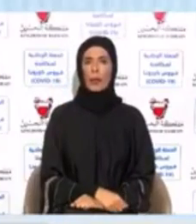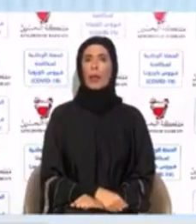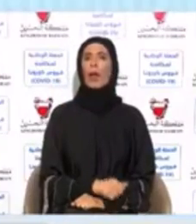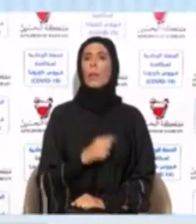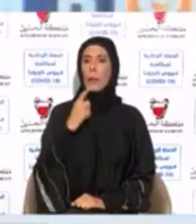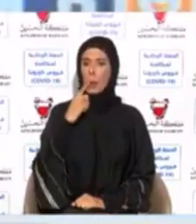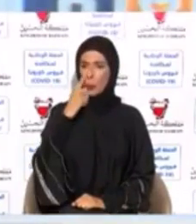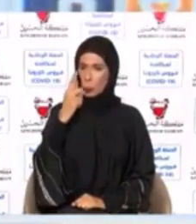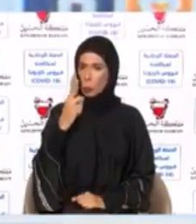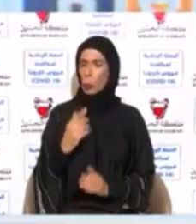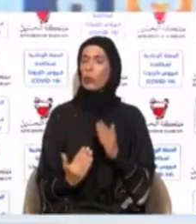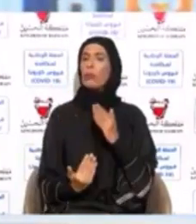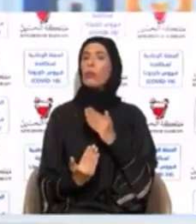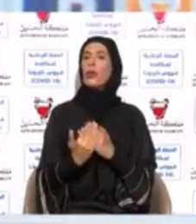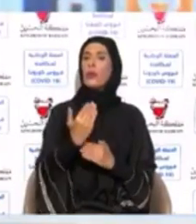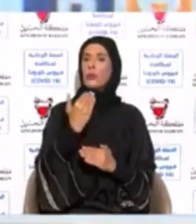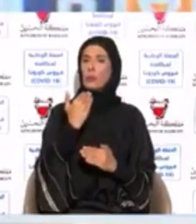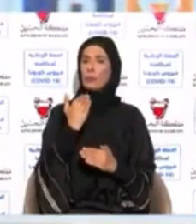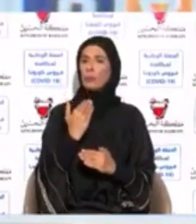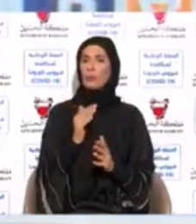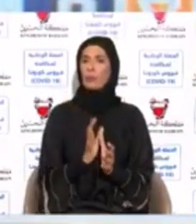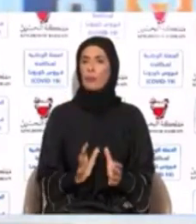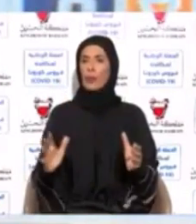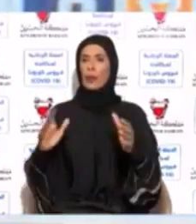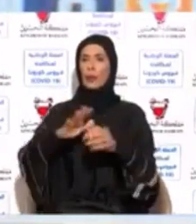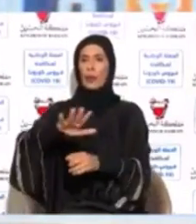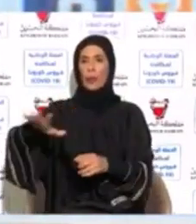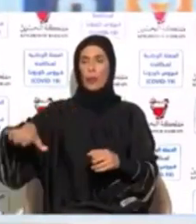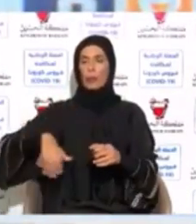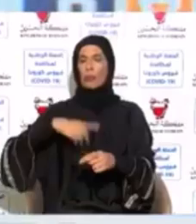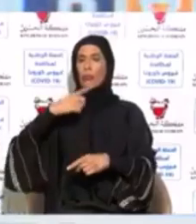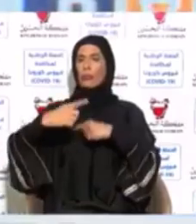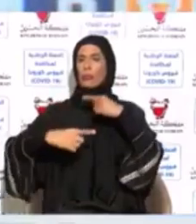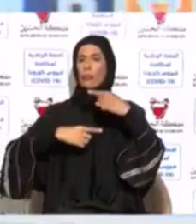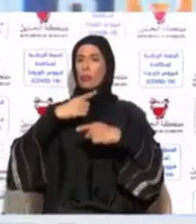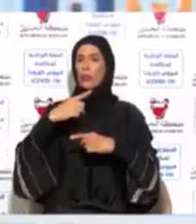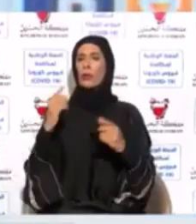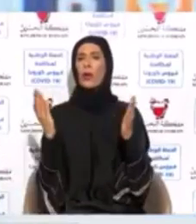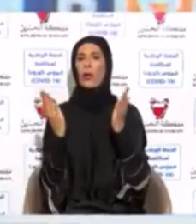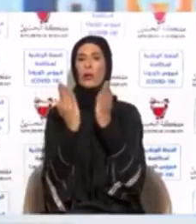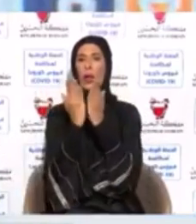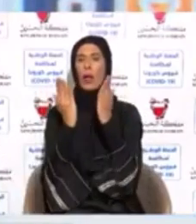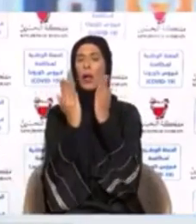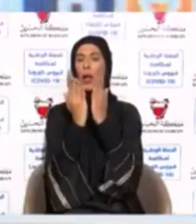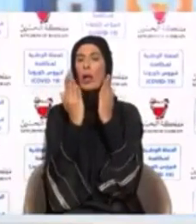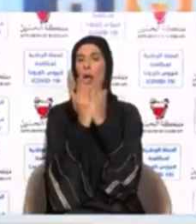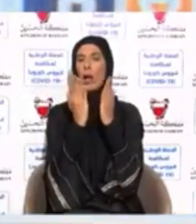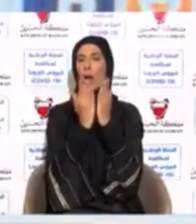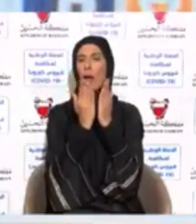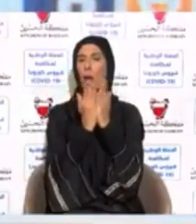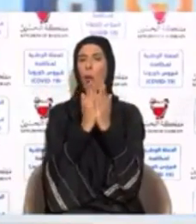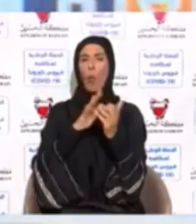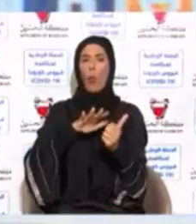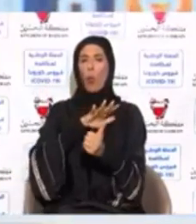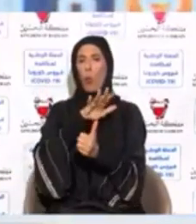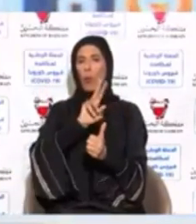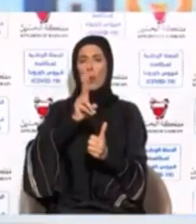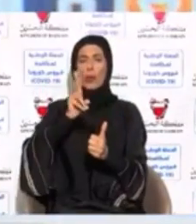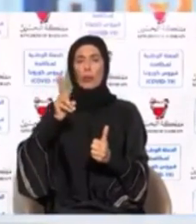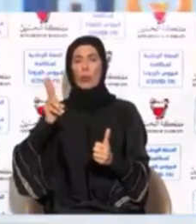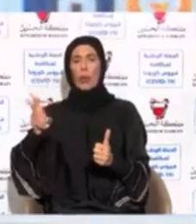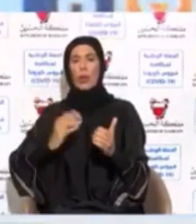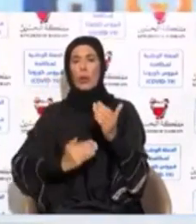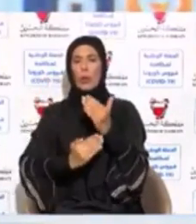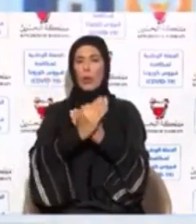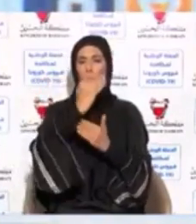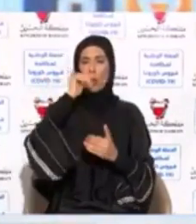نجدد الإشارة إلى أن الفريق الوطني الطبي مستمر في دراسة المؤشرات والاطلاع على